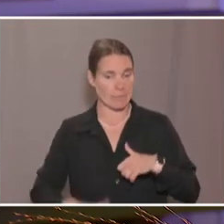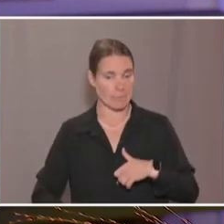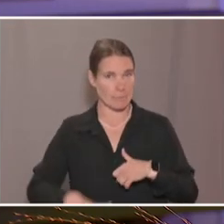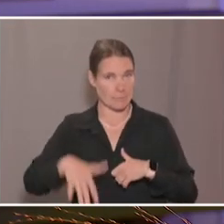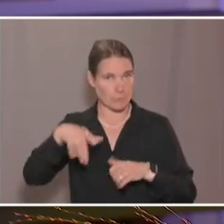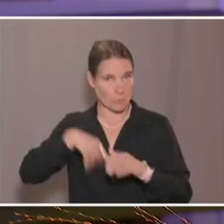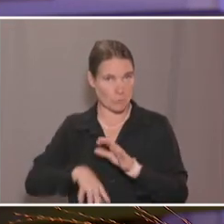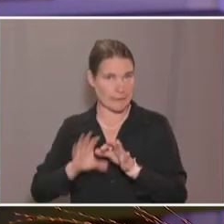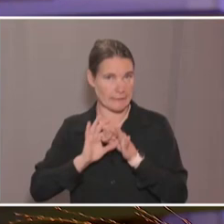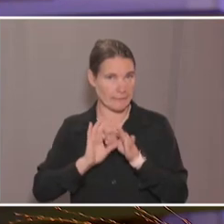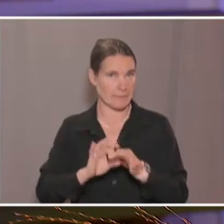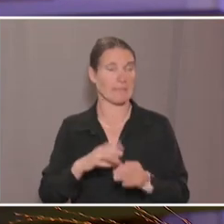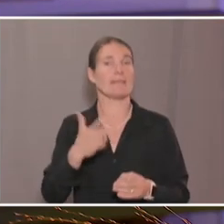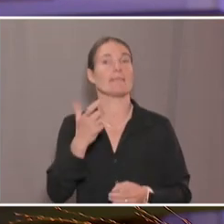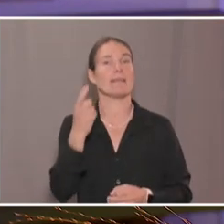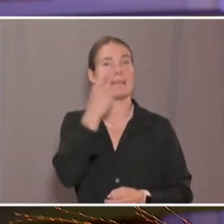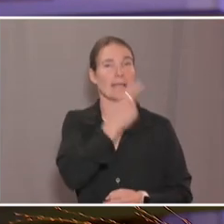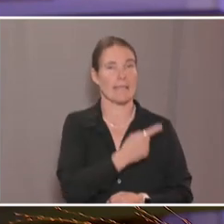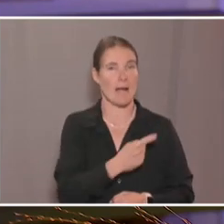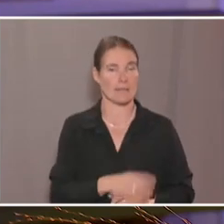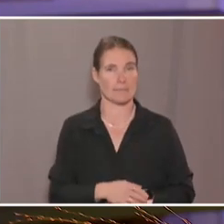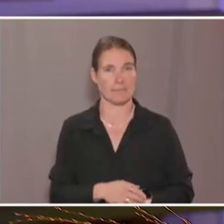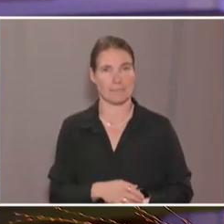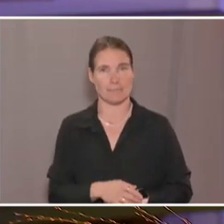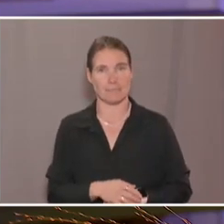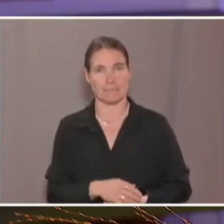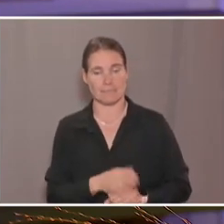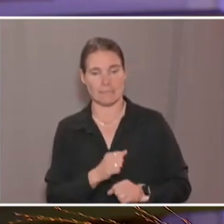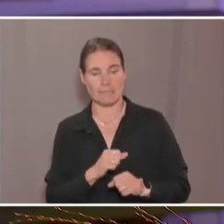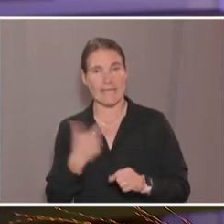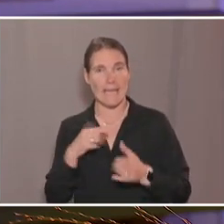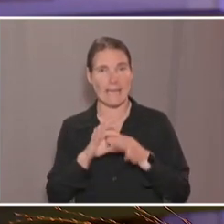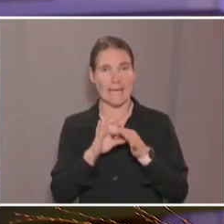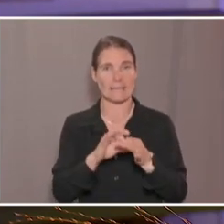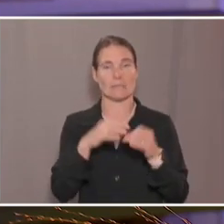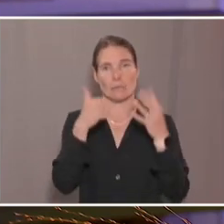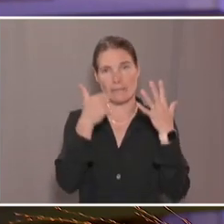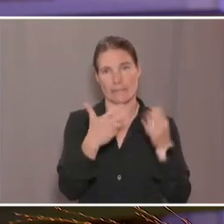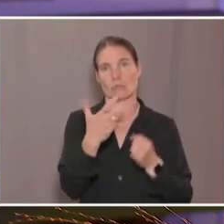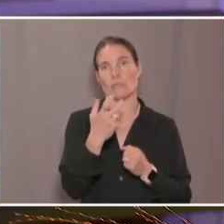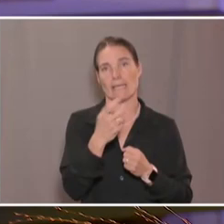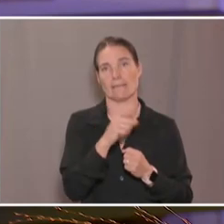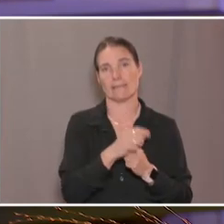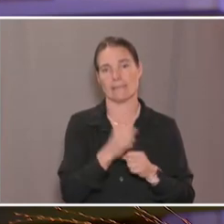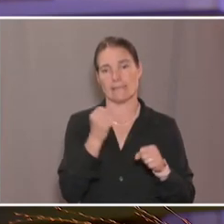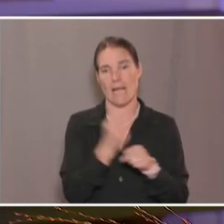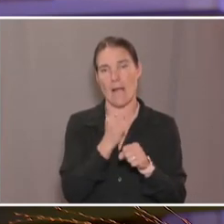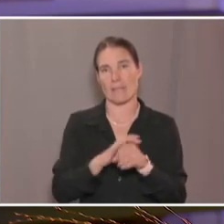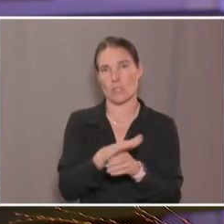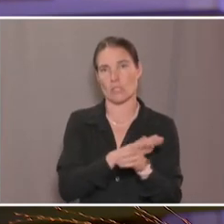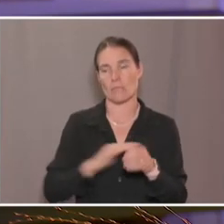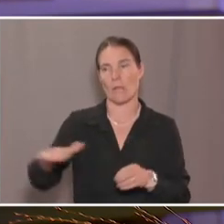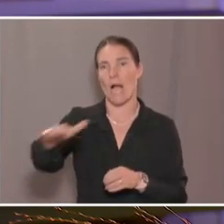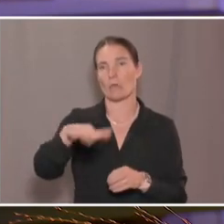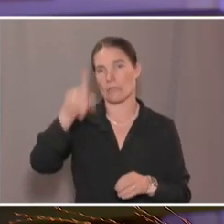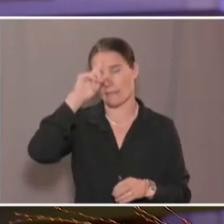in den 1920er Jahren Teil der völkischen Bewegung, leitete er ab 1936 die Arbeitsstelle für